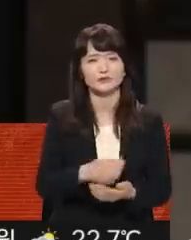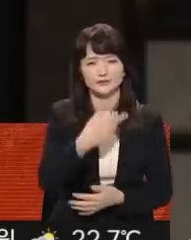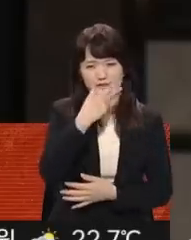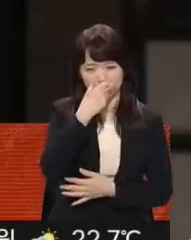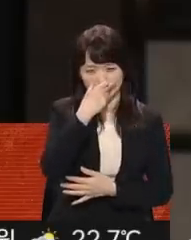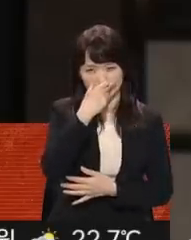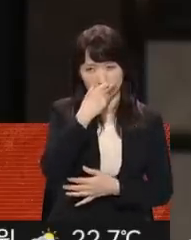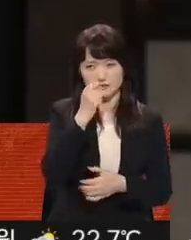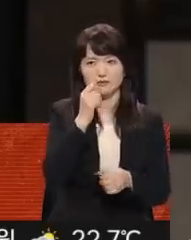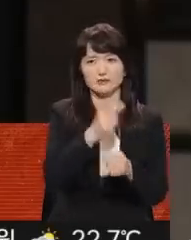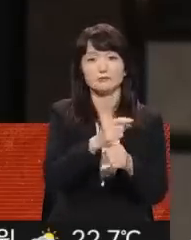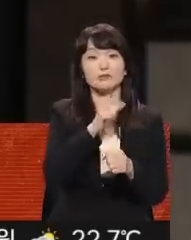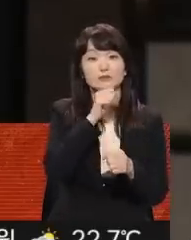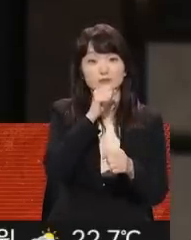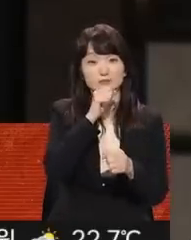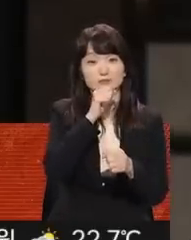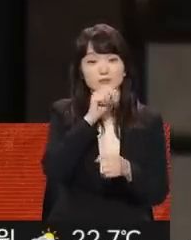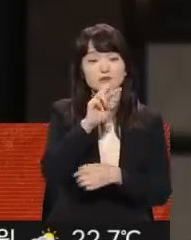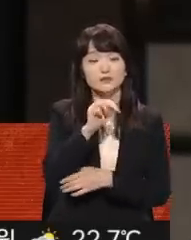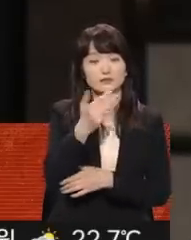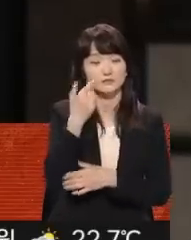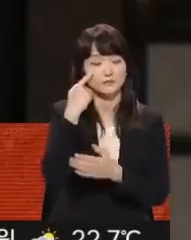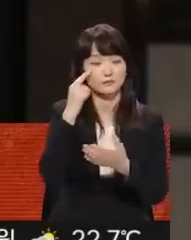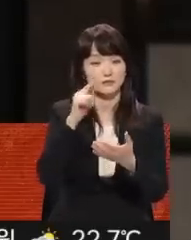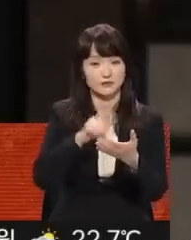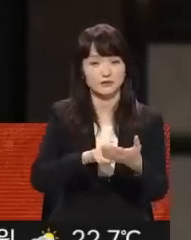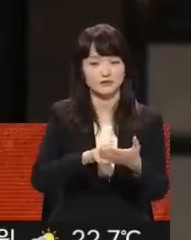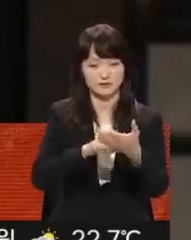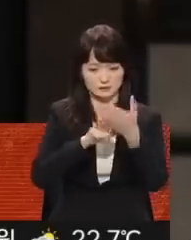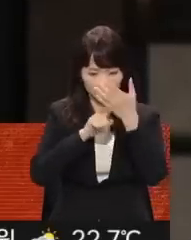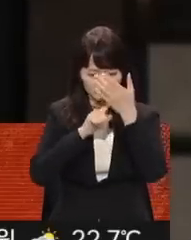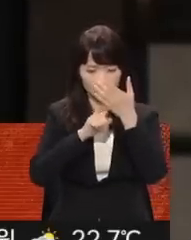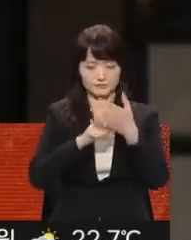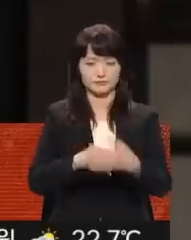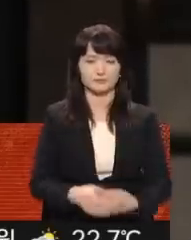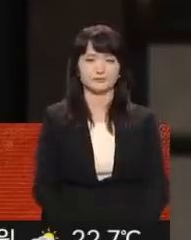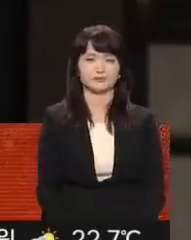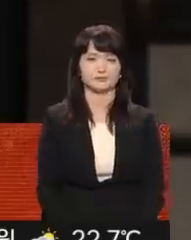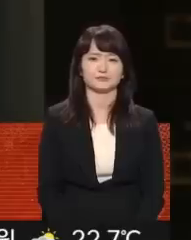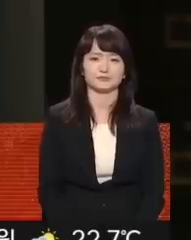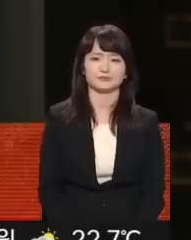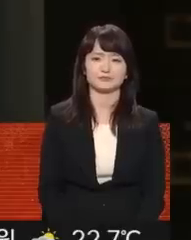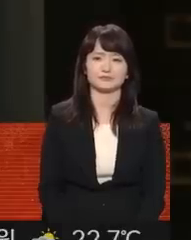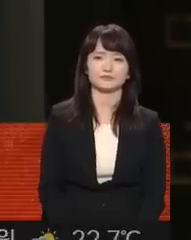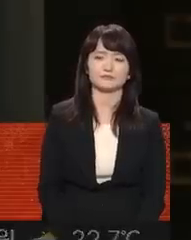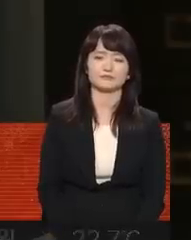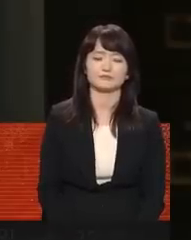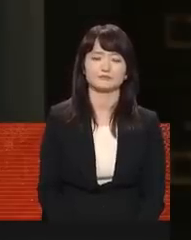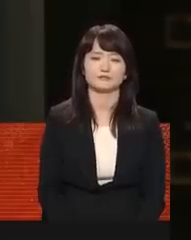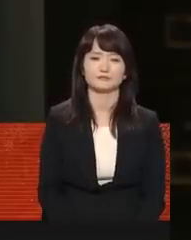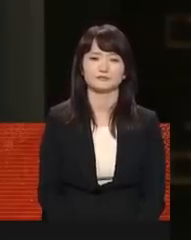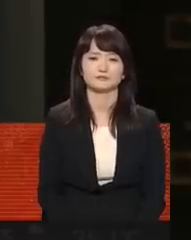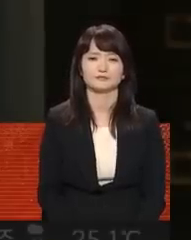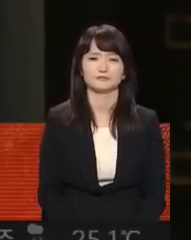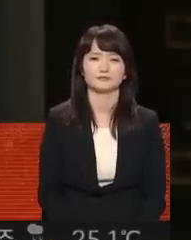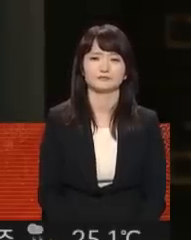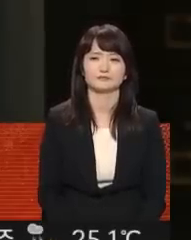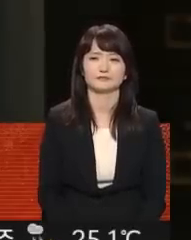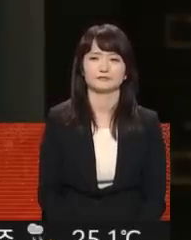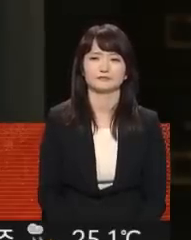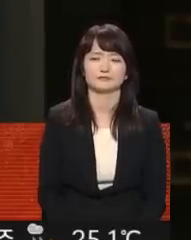이미 이제 점수상으로 28점이니까 드러났다라고 보는 것이죠 교수님이 잠깐 말씀을 하셨는데